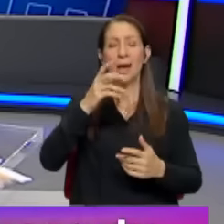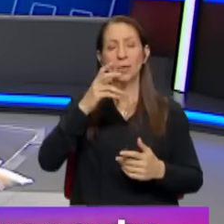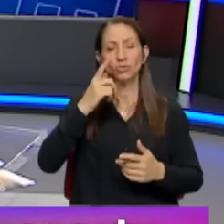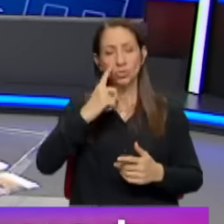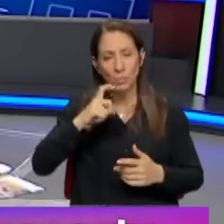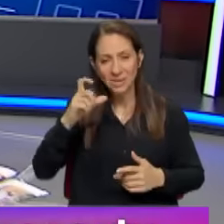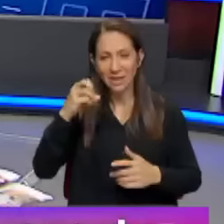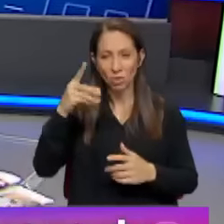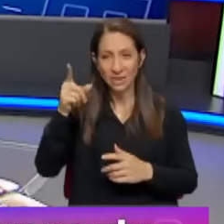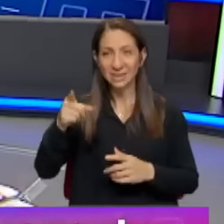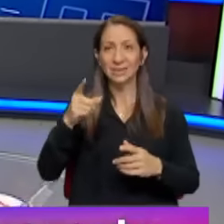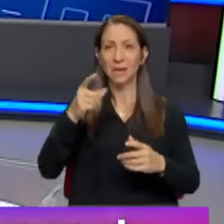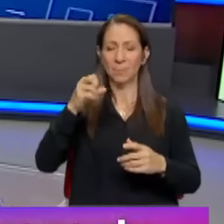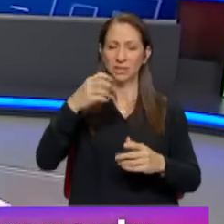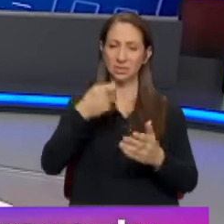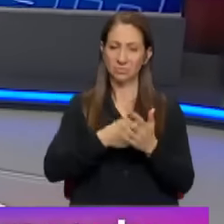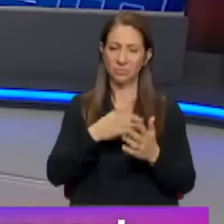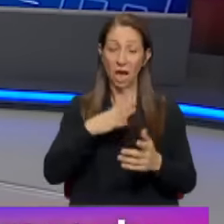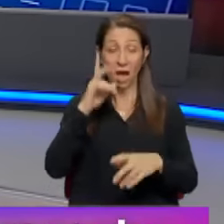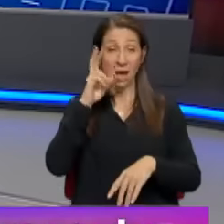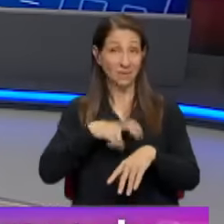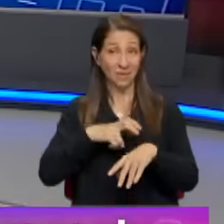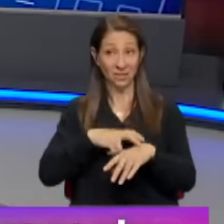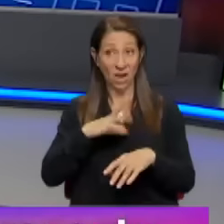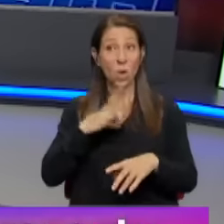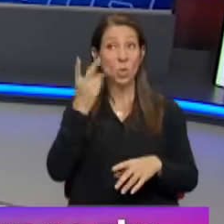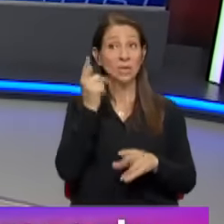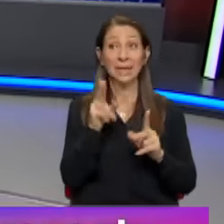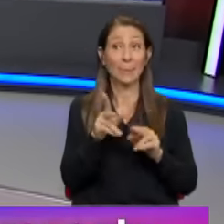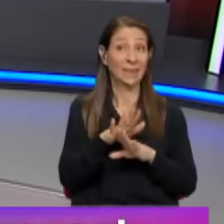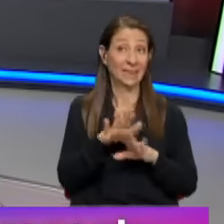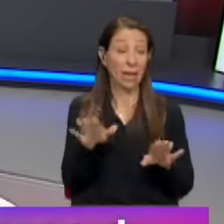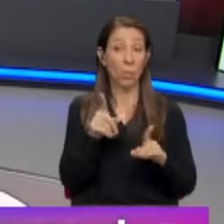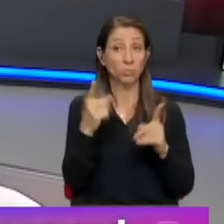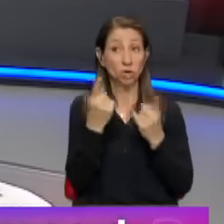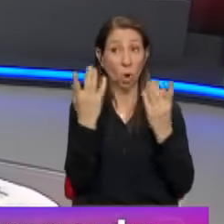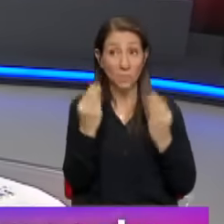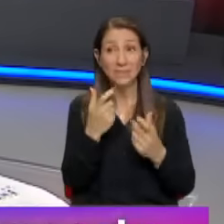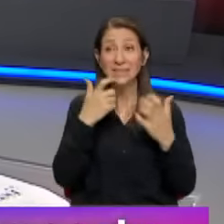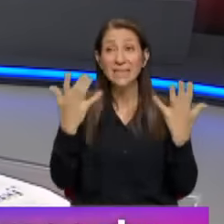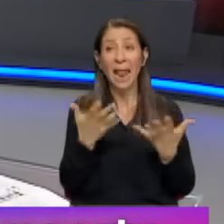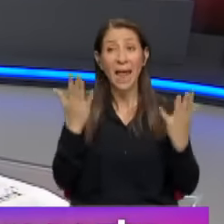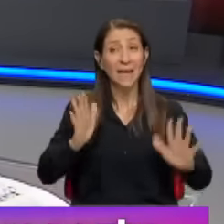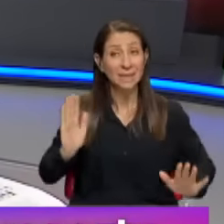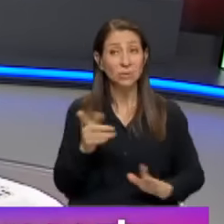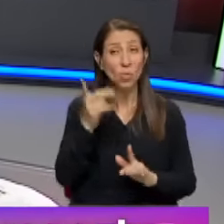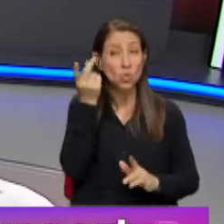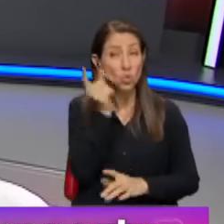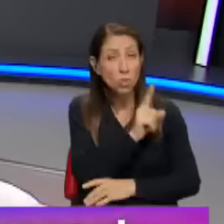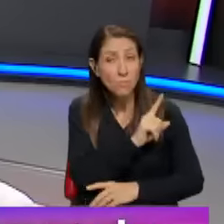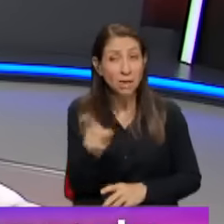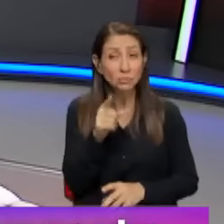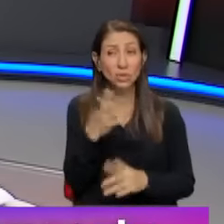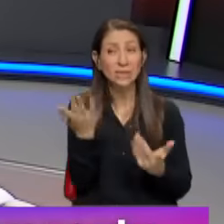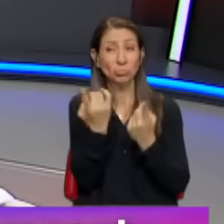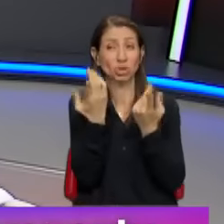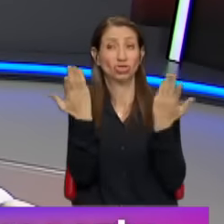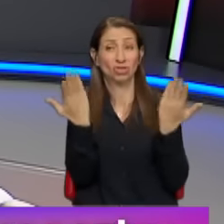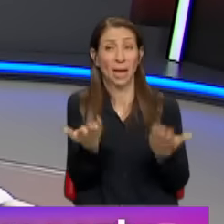olarak tanımlayan isimler var. Onların hatırlatmaları var. Unutulacak gibi değil, böyle şey olur mu? Seneler geçse de bu unutulmaz, bu nasıl bir